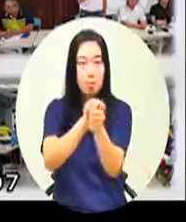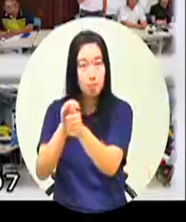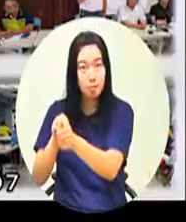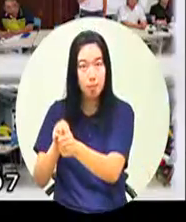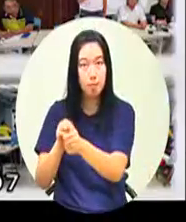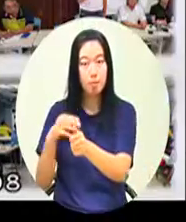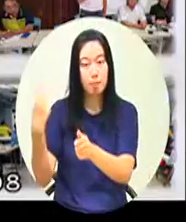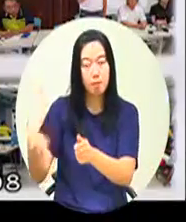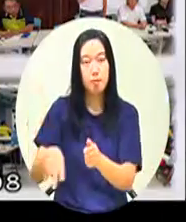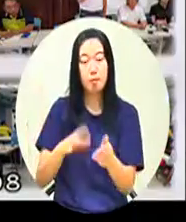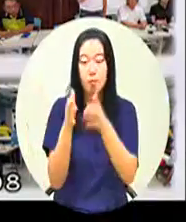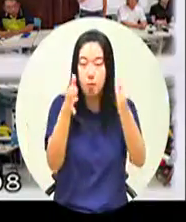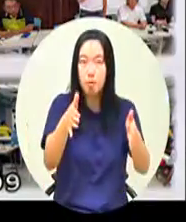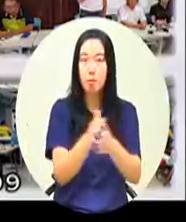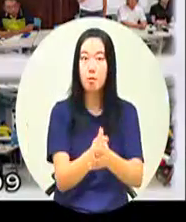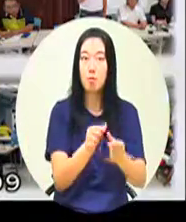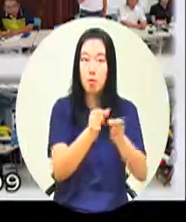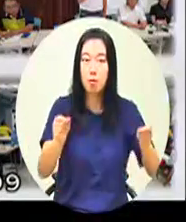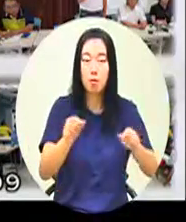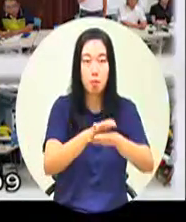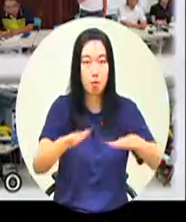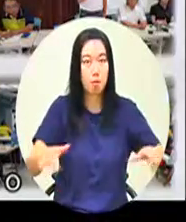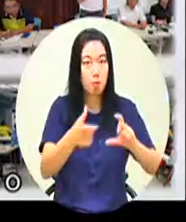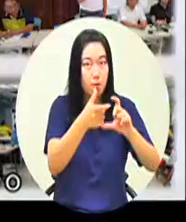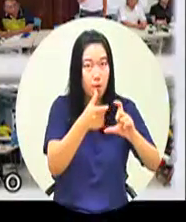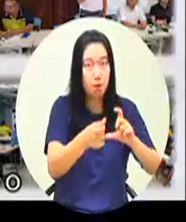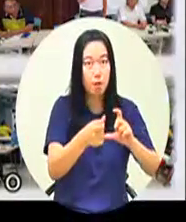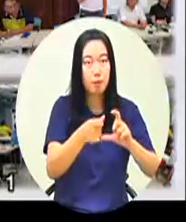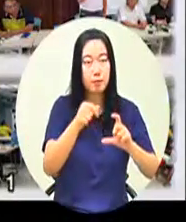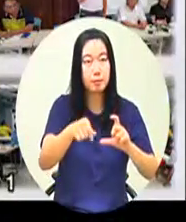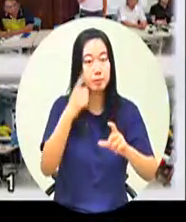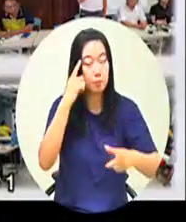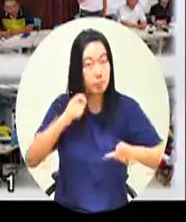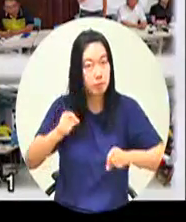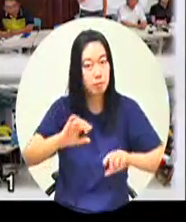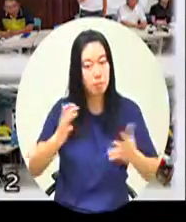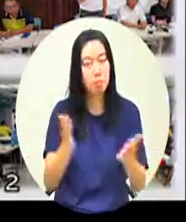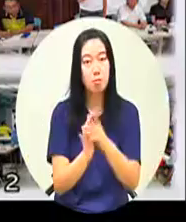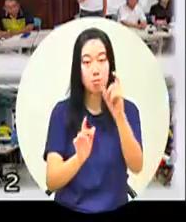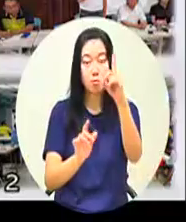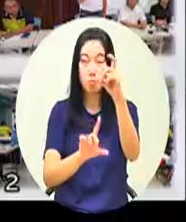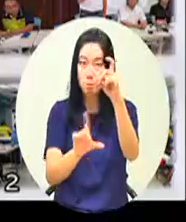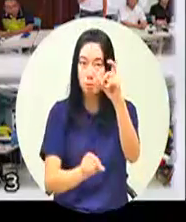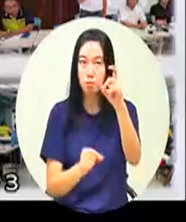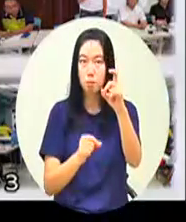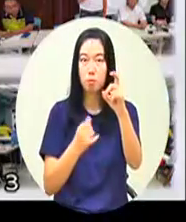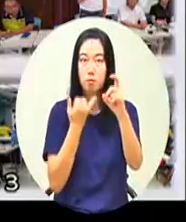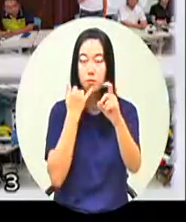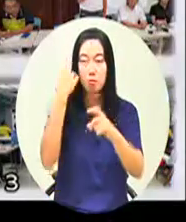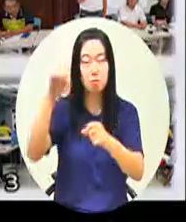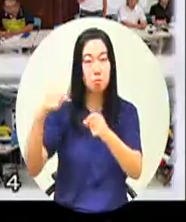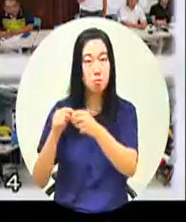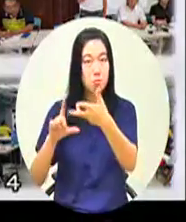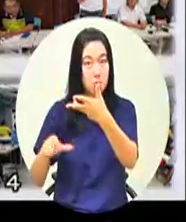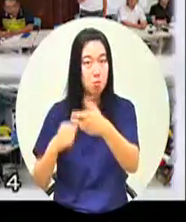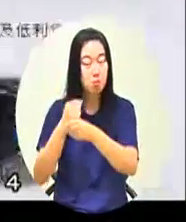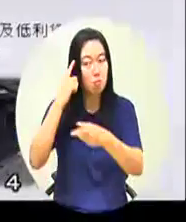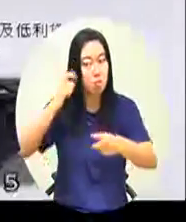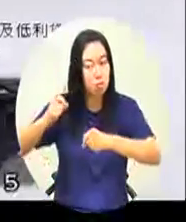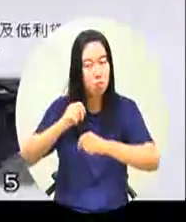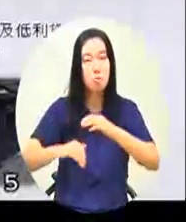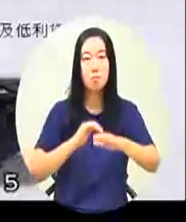地区台变温排水的计划，可能也我们预计也在11月中取得其中报告，明年3月完成规划报